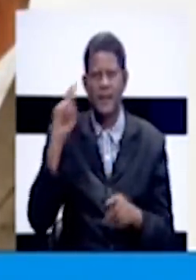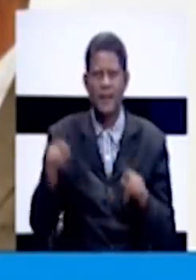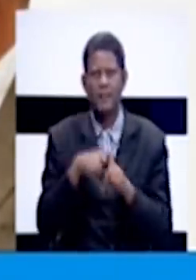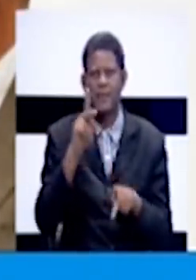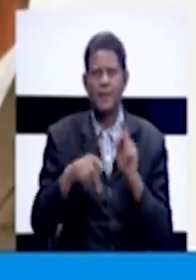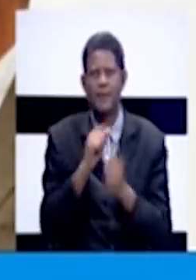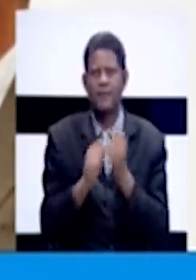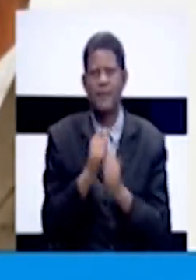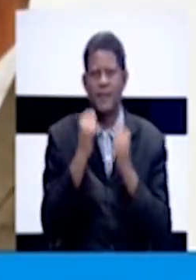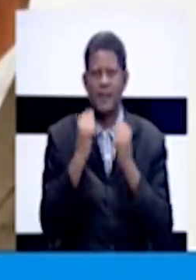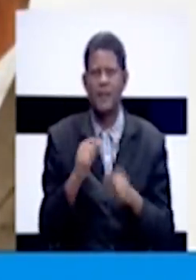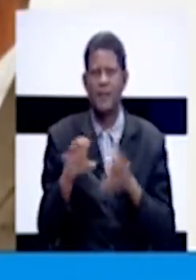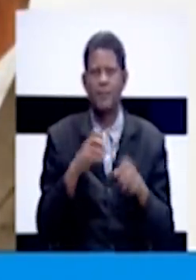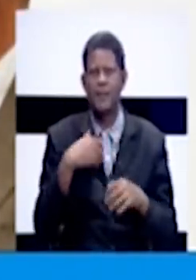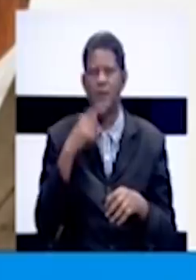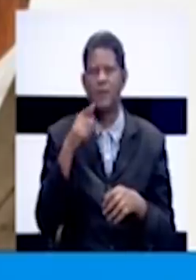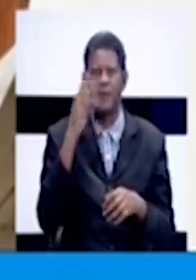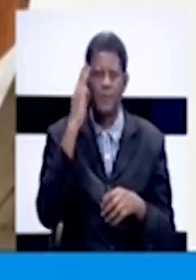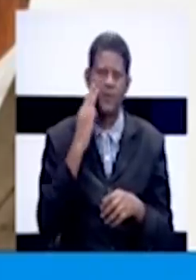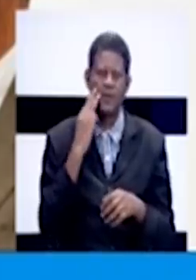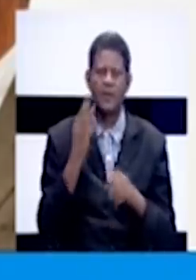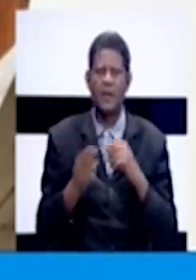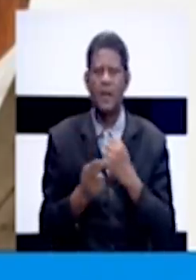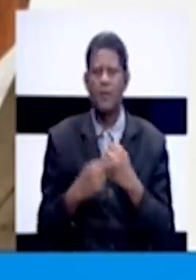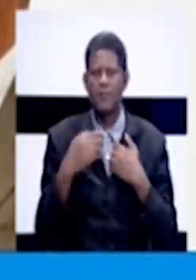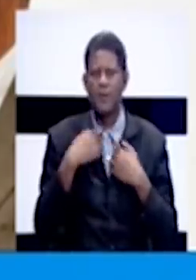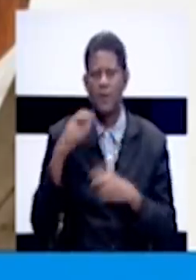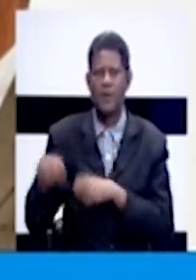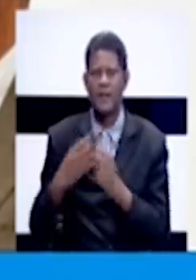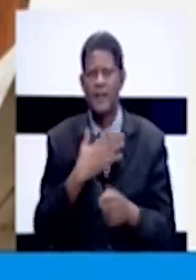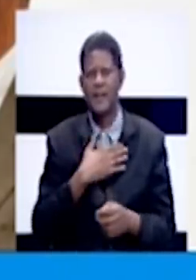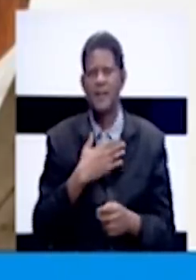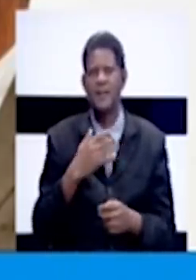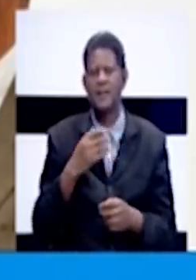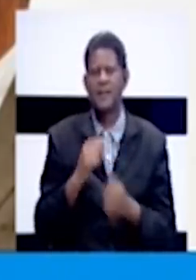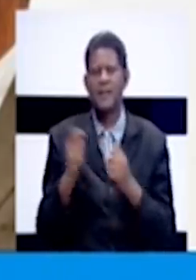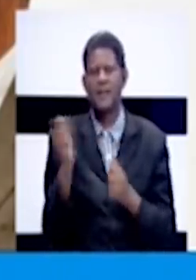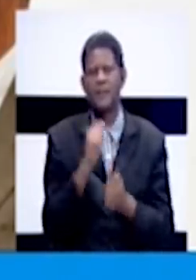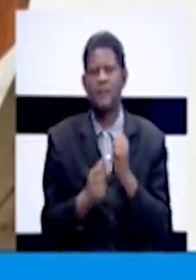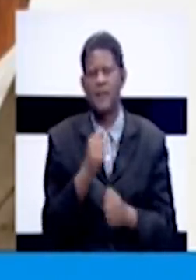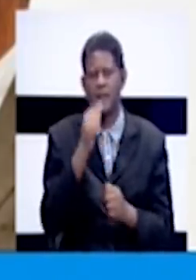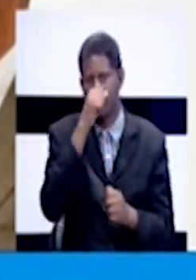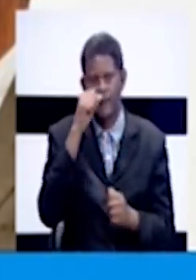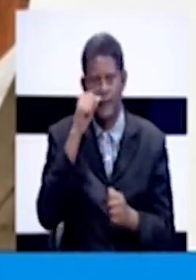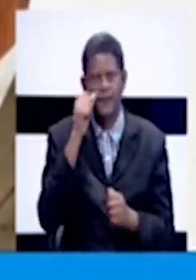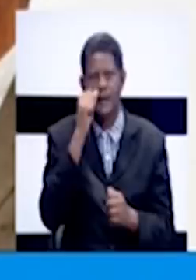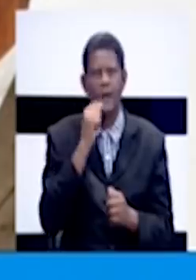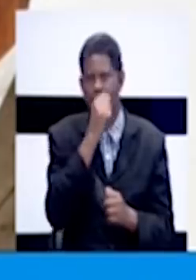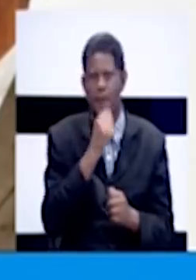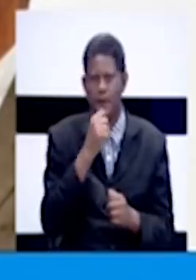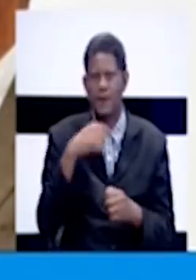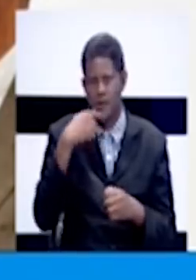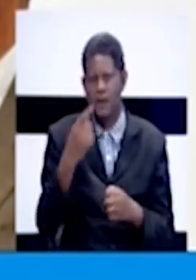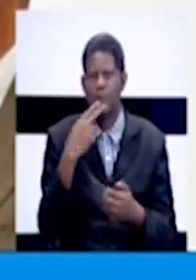ዝኸኣሉ ይገብራሎም እቶም ኣበ ሱዳን ተዓቂቦም ዘለዉ ወገናት ግፍዓዊ ዘርኢ ምጽናት ኢሳያስን አብይን ኣመልኪቶም ኣበ ዝሃብዎ